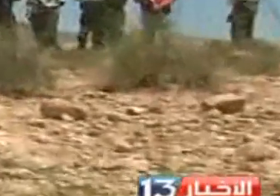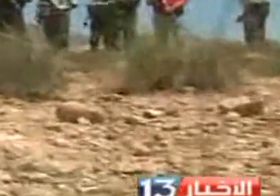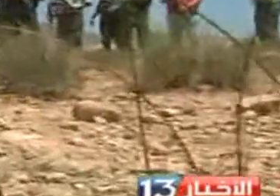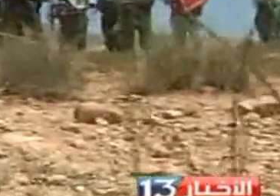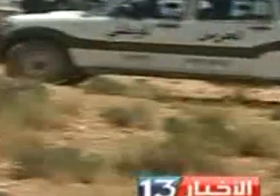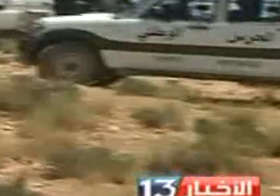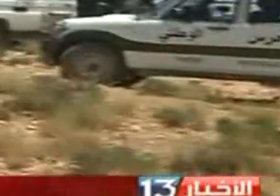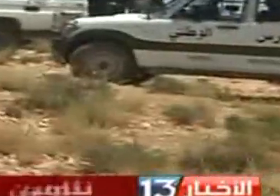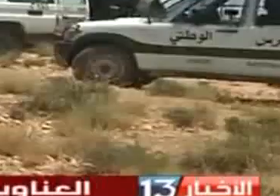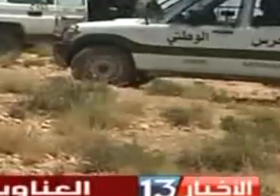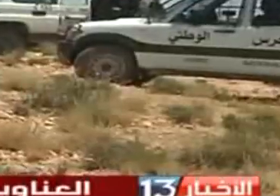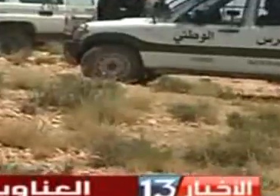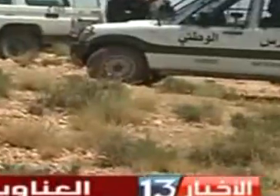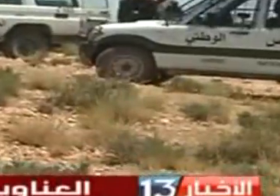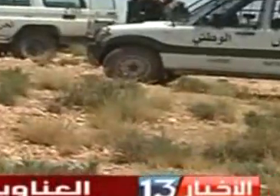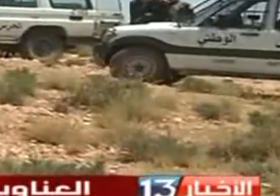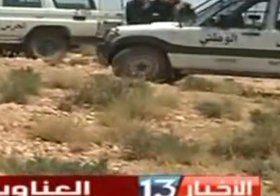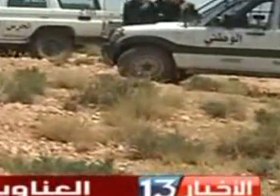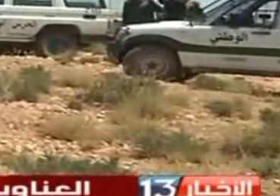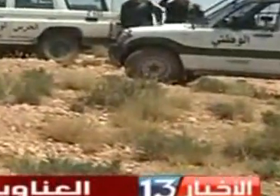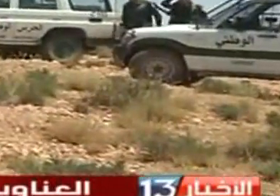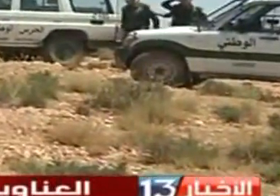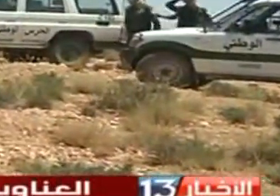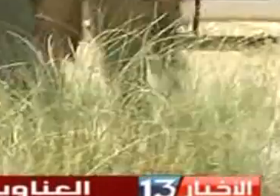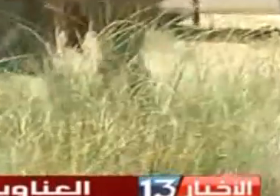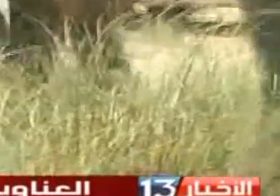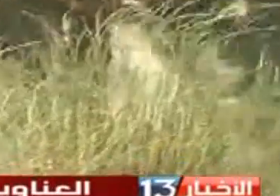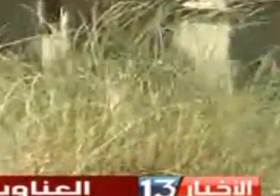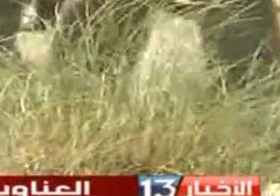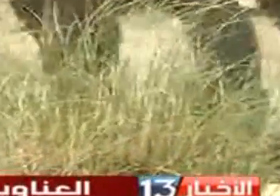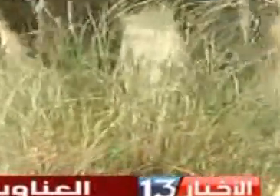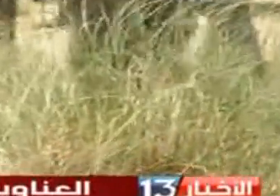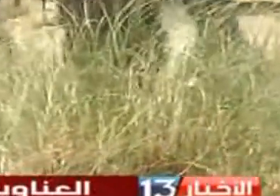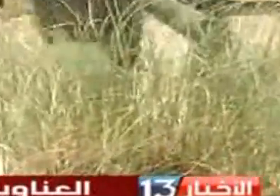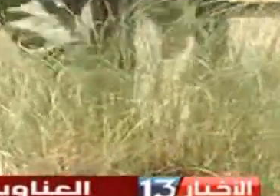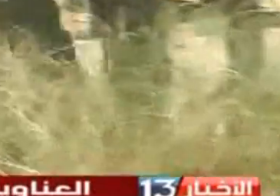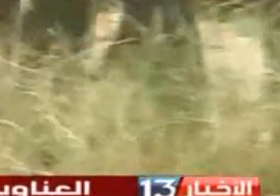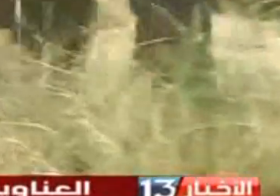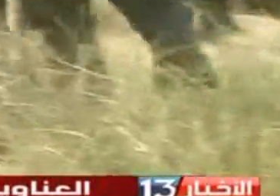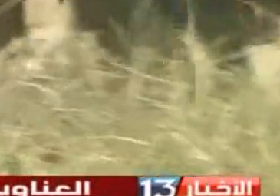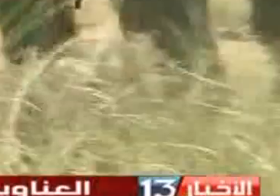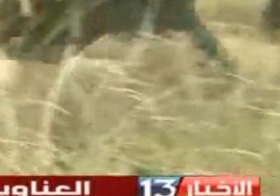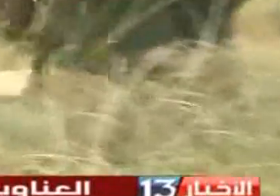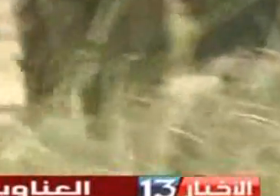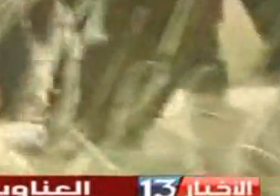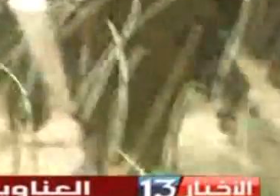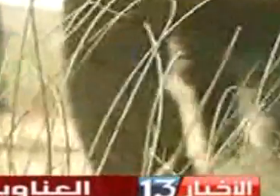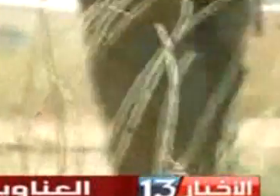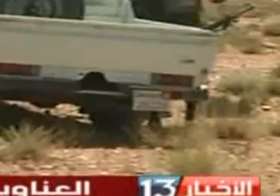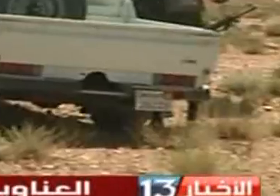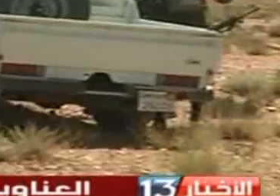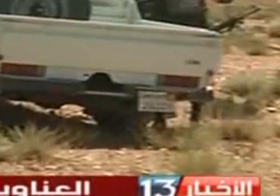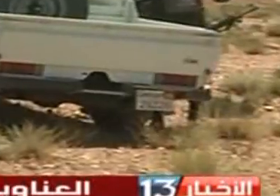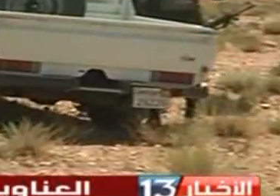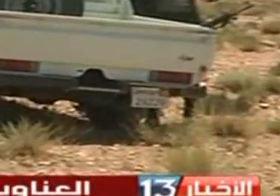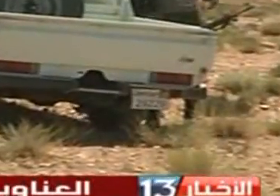القوات العسكرية تواصل تعقب مجموعة إرهابية متحصنة بجبل سمامة بالقصرين عقب اشتباكات جدت بينهما